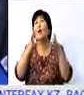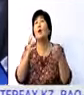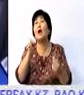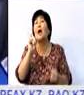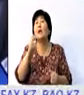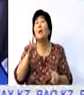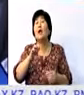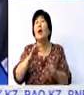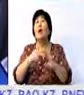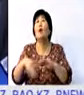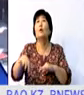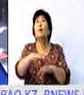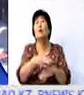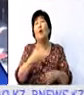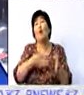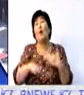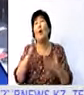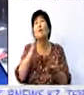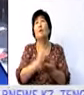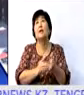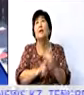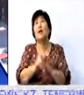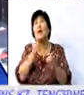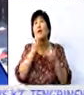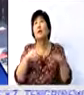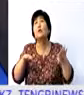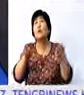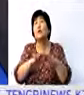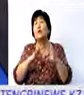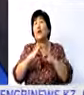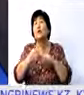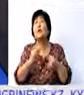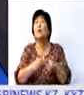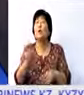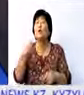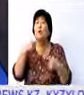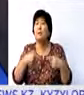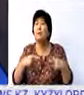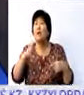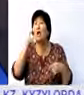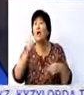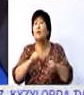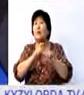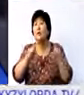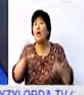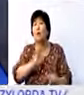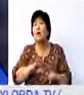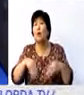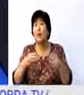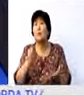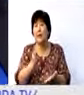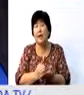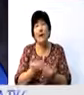Ақмай ауылының тұрғындары үшін де қуанышымен келді. Берекесі ұйысқан елді мекенде бұған дейін бірнеше әлеуметтік нысан пайдалануға